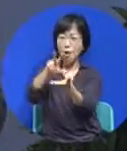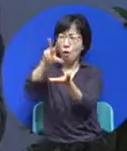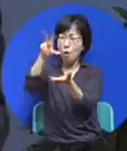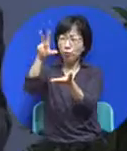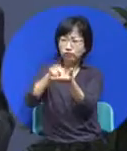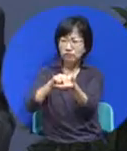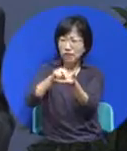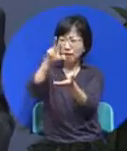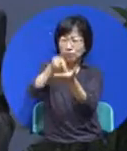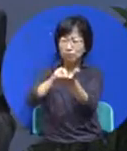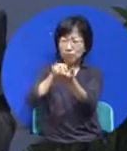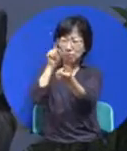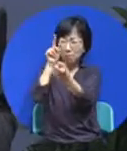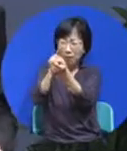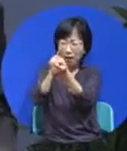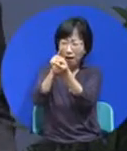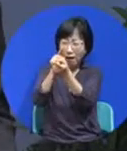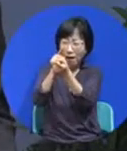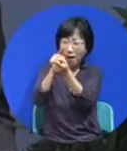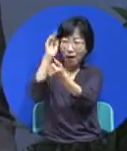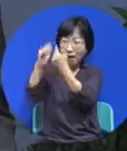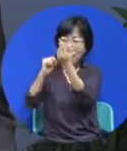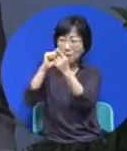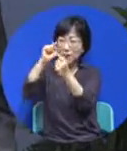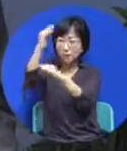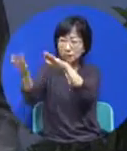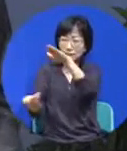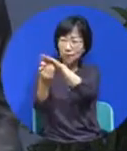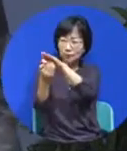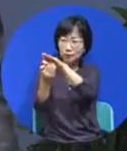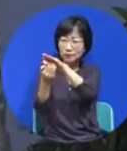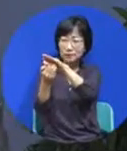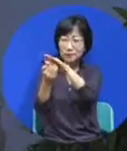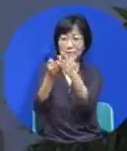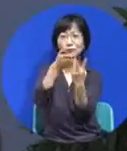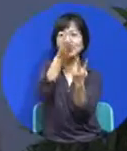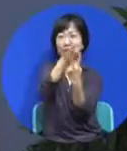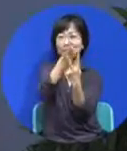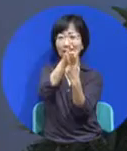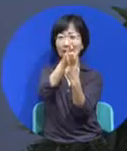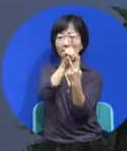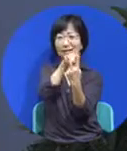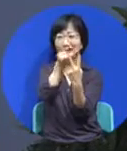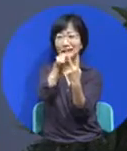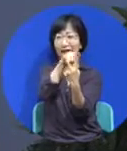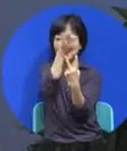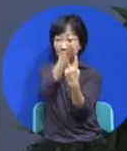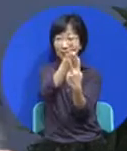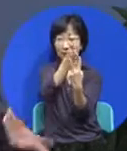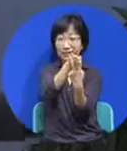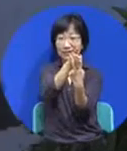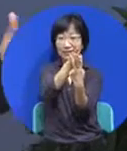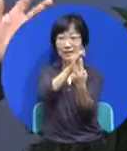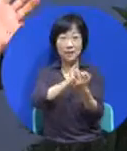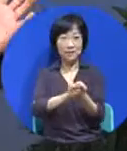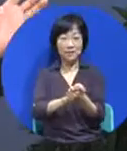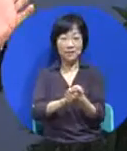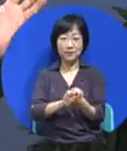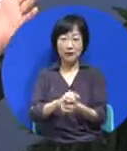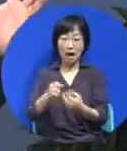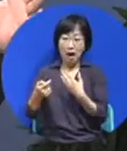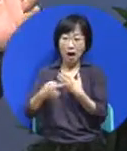같은데 성취가 돼요. So looks like problems are coming your way, but the word is being fulfilled. 둘 중에 하나입니다. So it's either one of these two 여러분에게 ways. 막